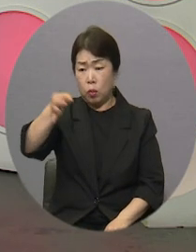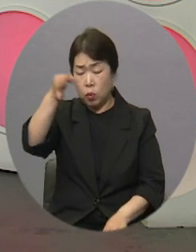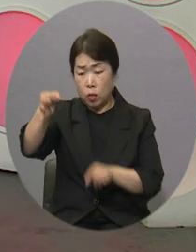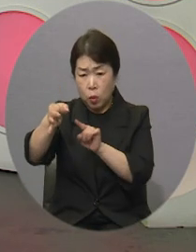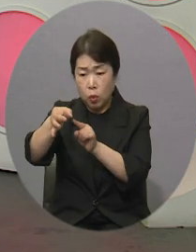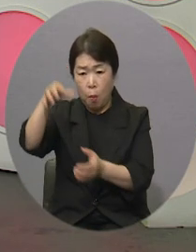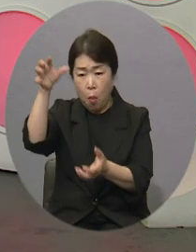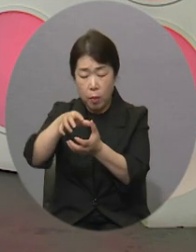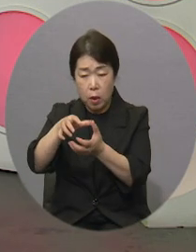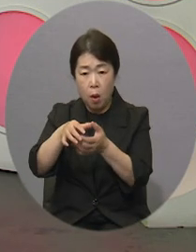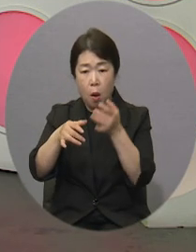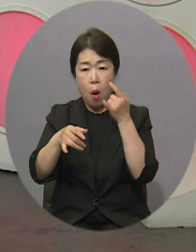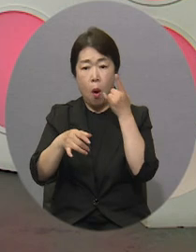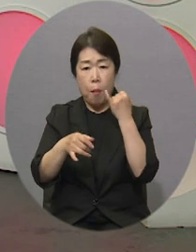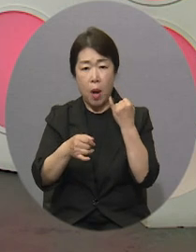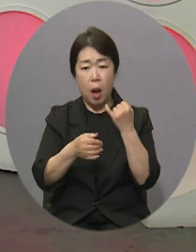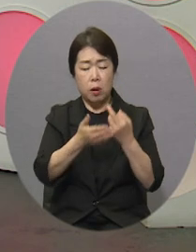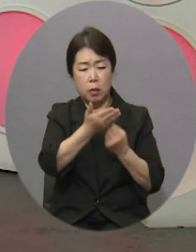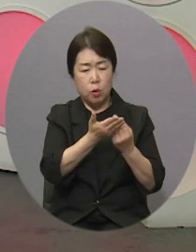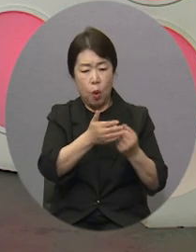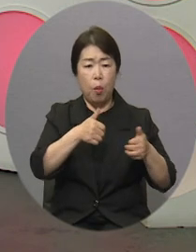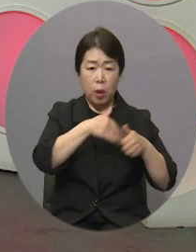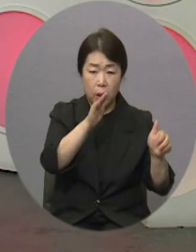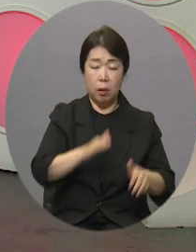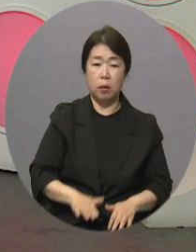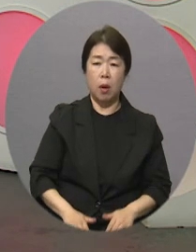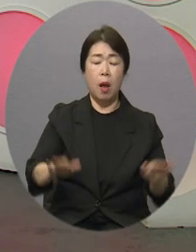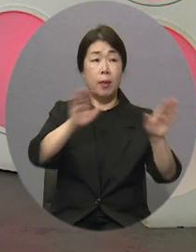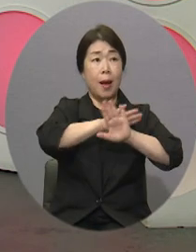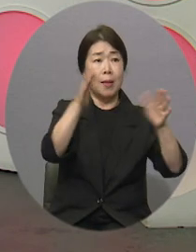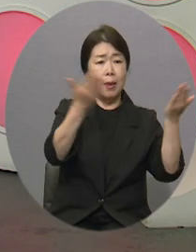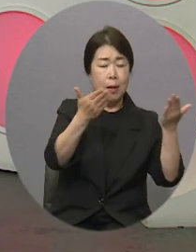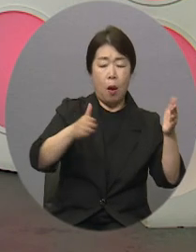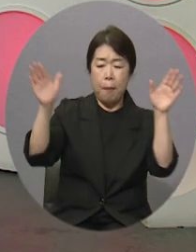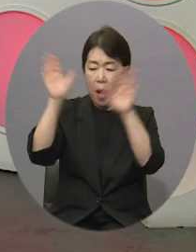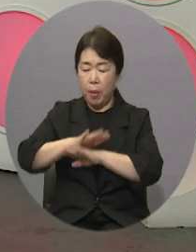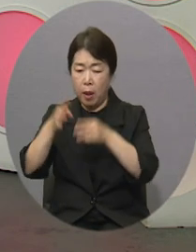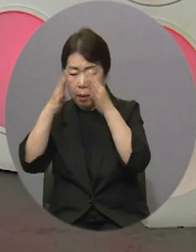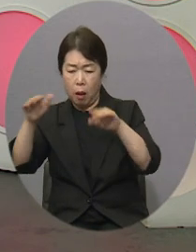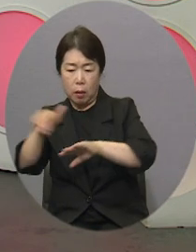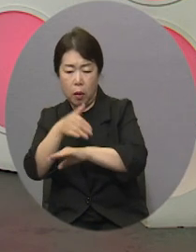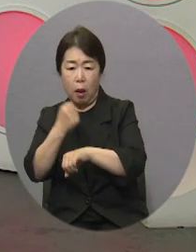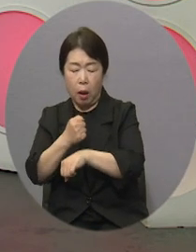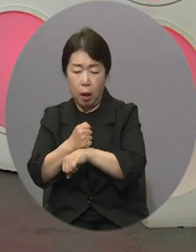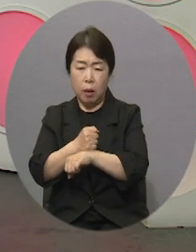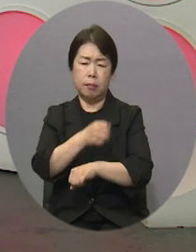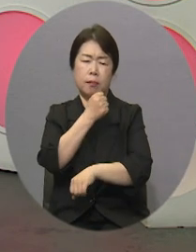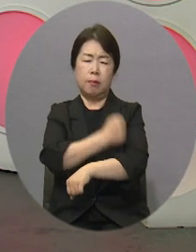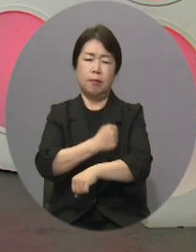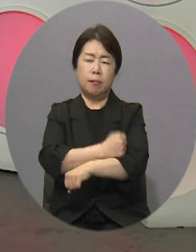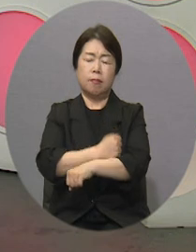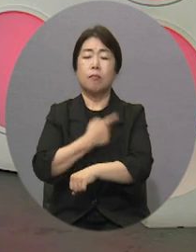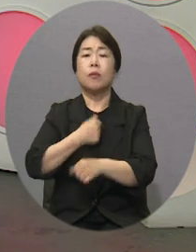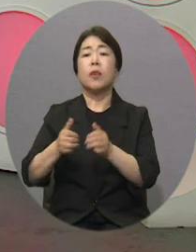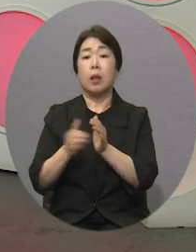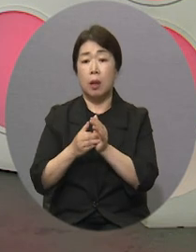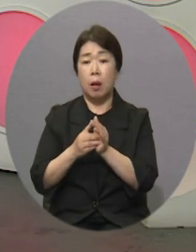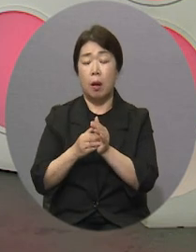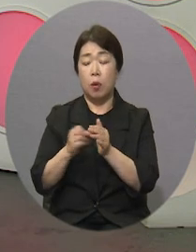야독하며 야간 대학 등록금을 마련했더니 한 살 더 울 동생은 집에서 준 돈으로 같은 해 대학생이 된